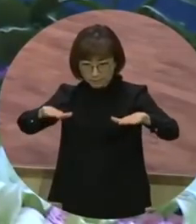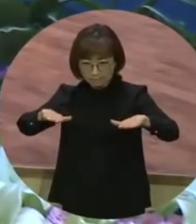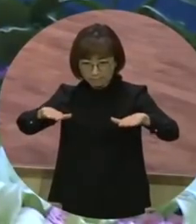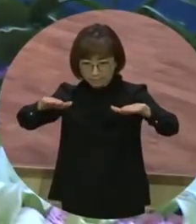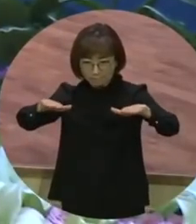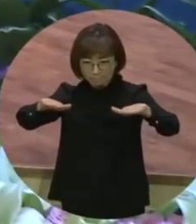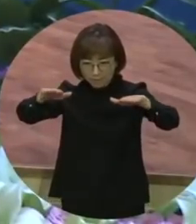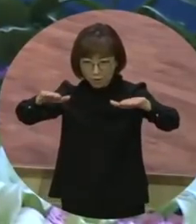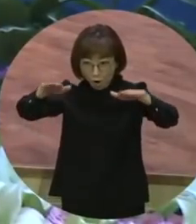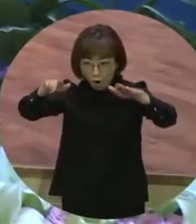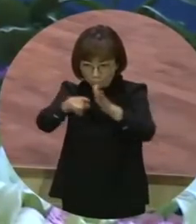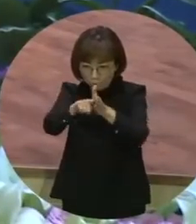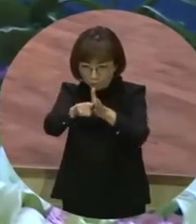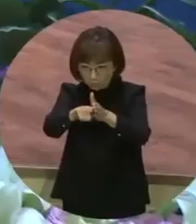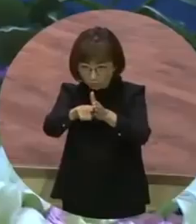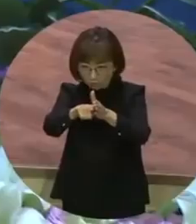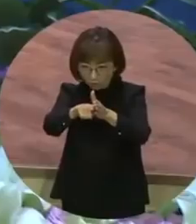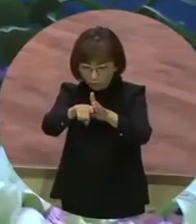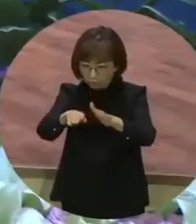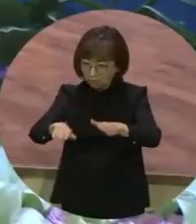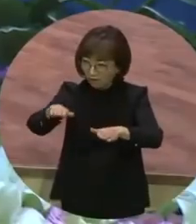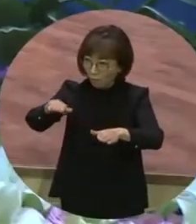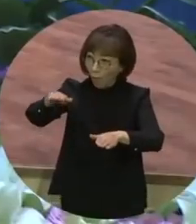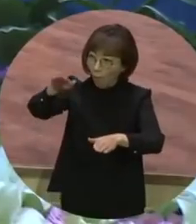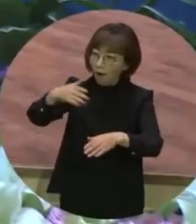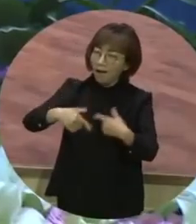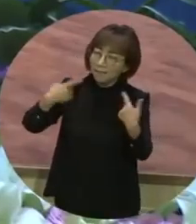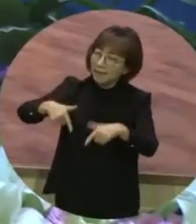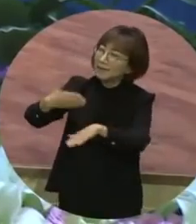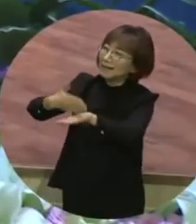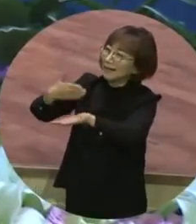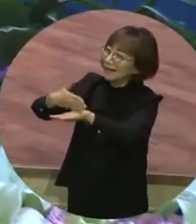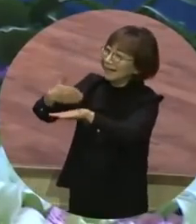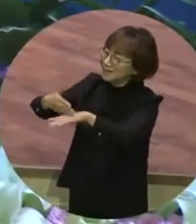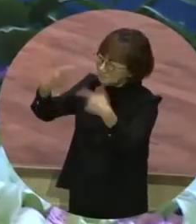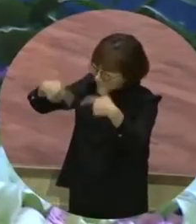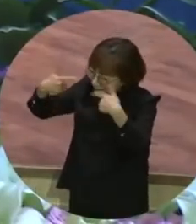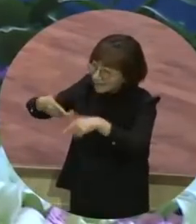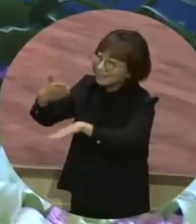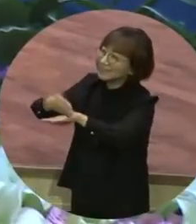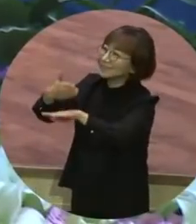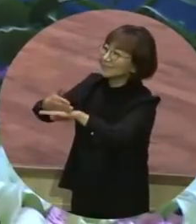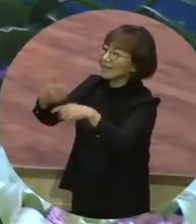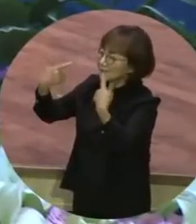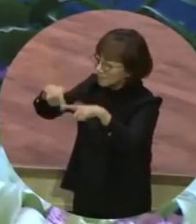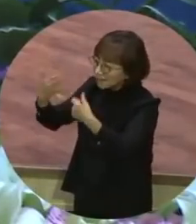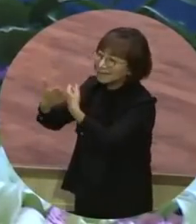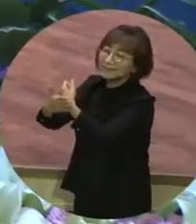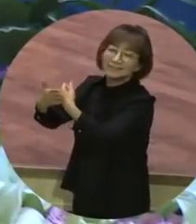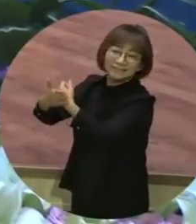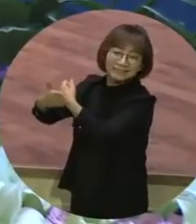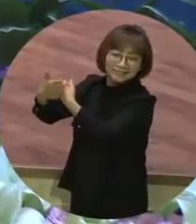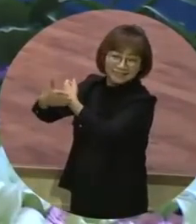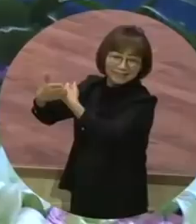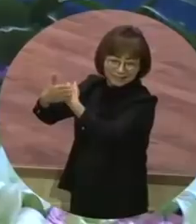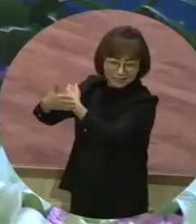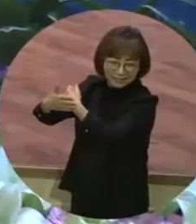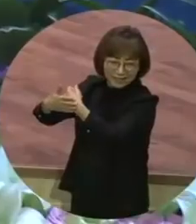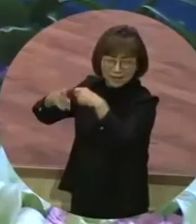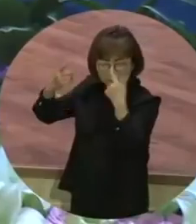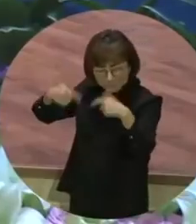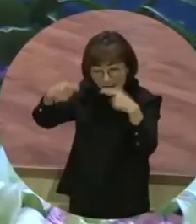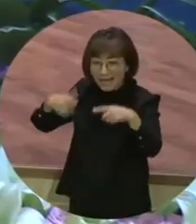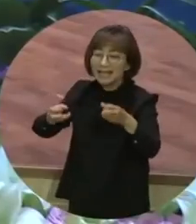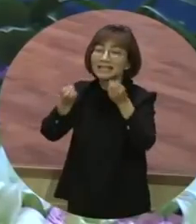다 풍성히 나옵니다. 매일매일 감사가 나고 은혜가 되고 그게 늘 잘한다는 증거예요. 늘 새롭다는 증거예요.